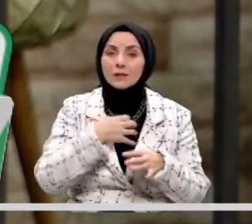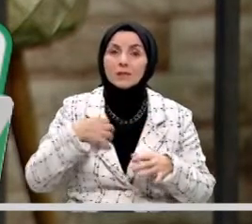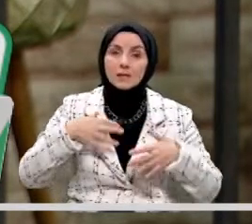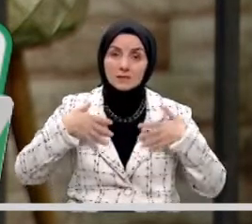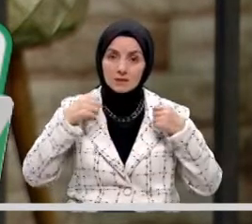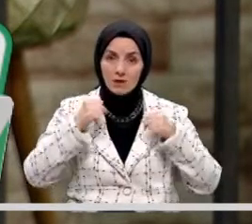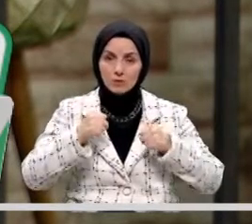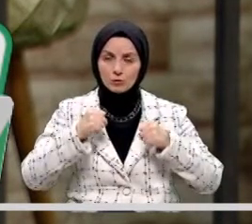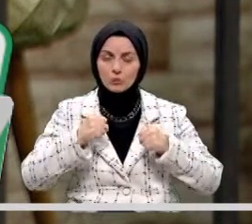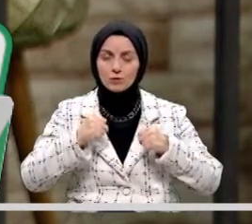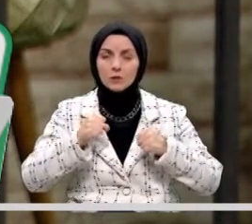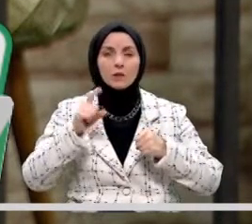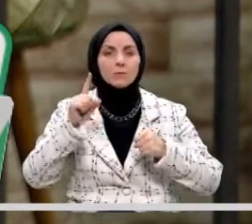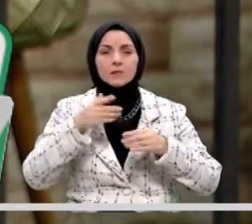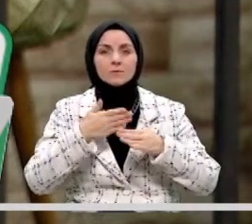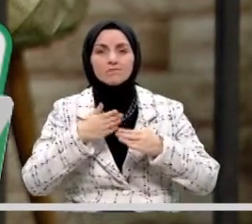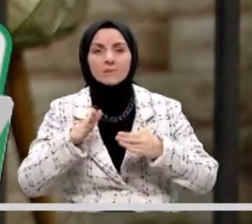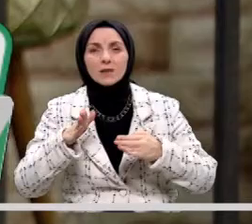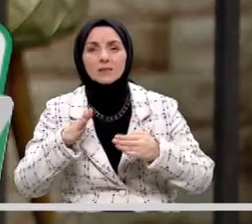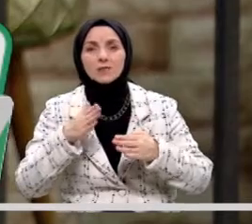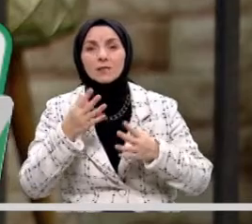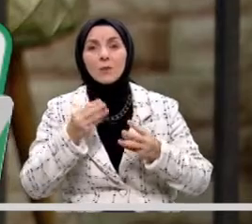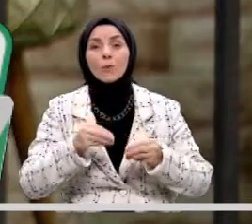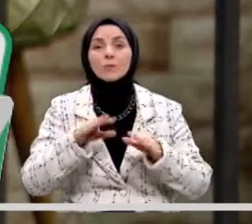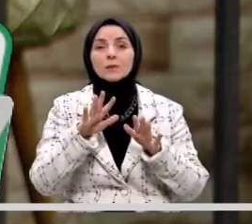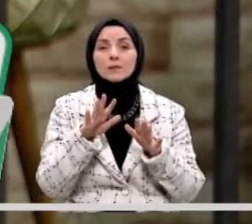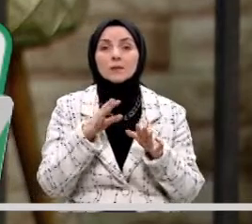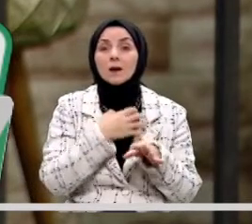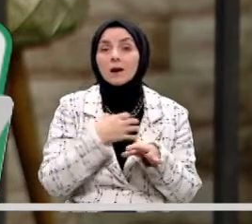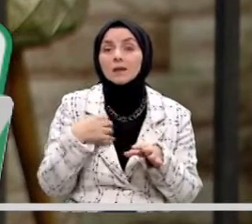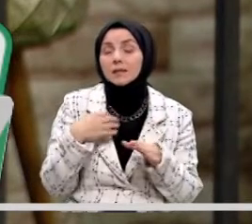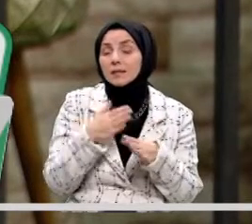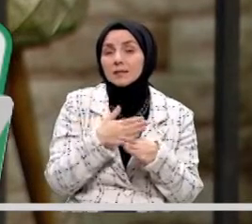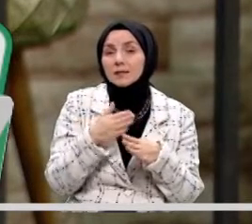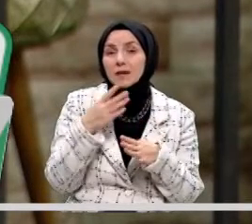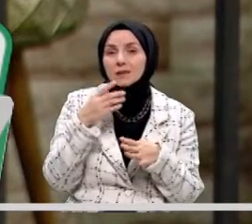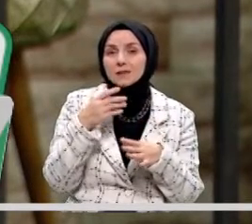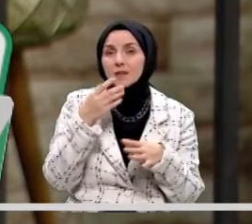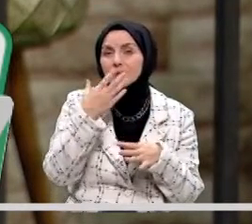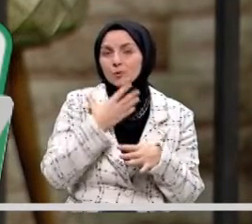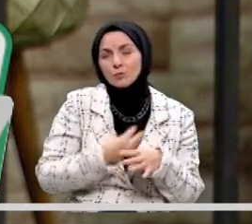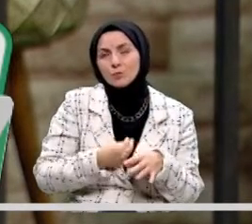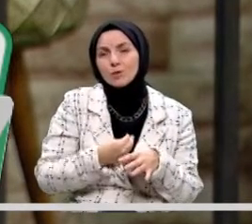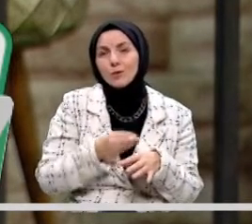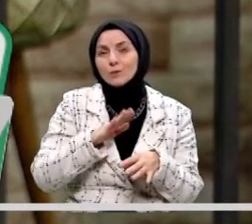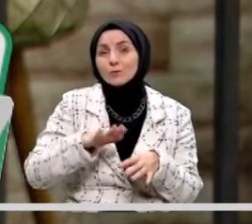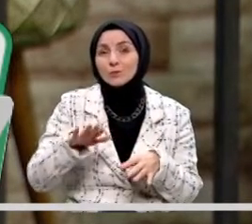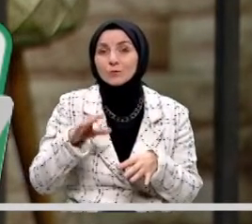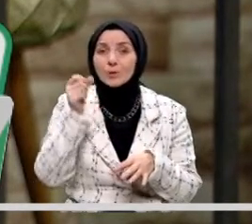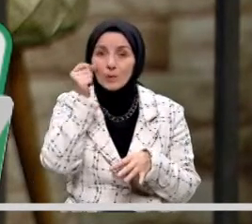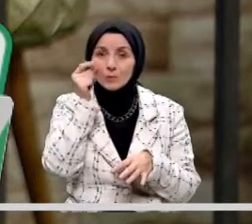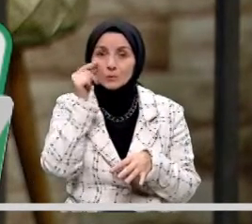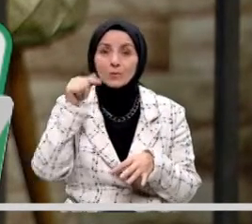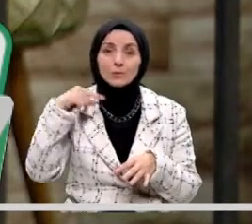niye üzülüyor biliyor musunuz çocuk beni özlediği için üzülüyor o hissettiği için anne şunu üzülmeli ben